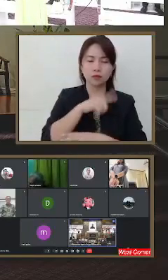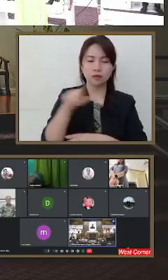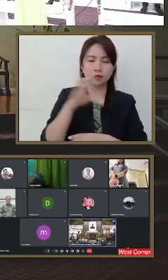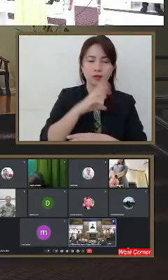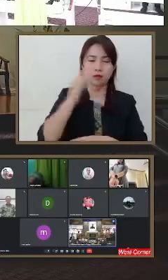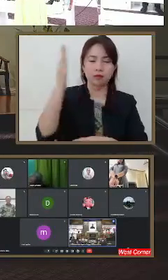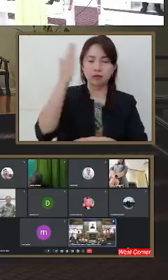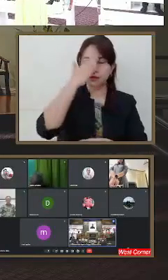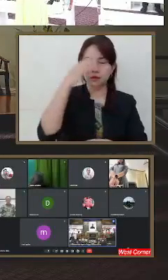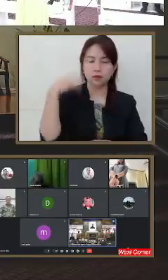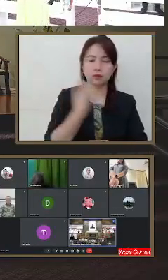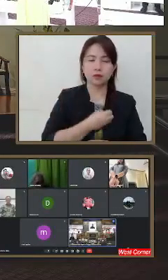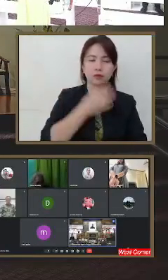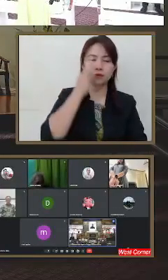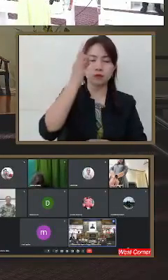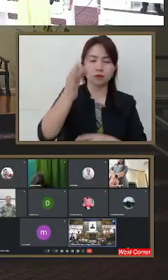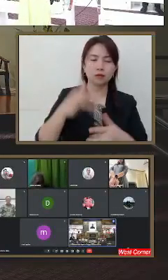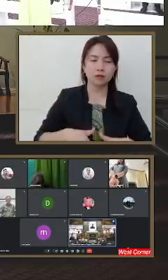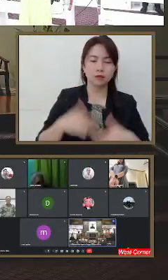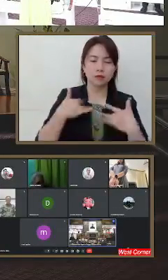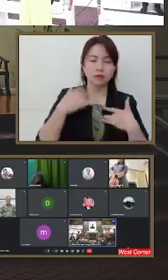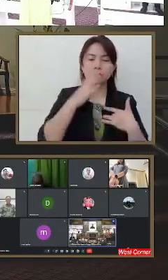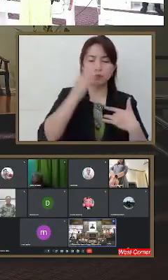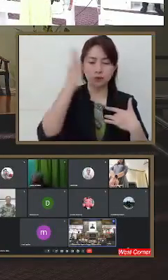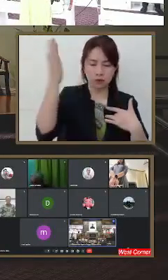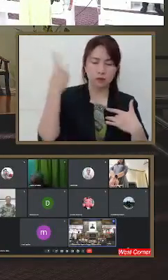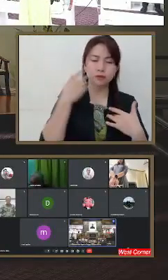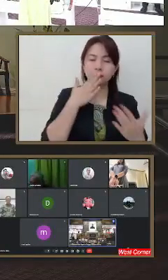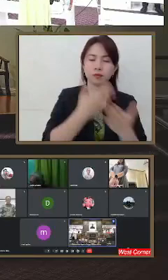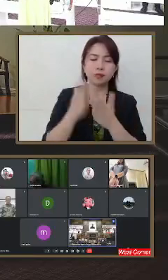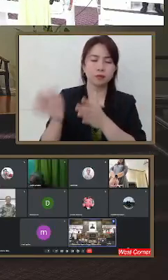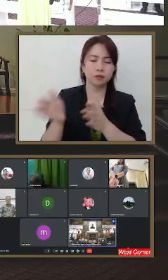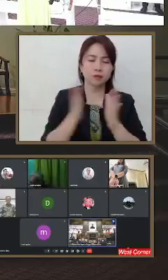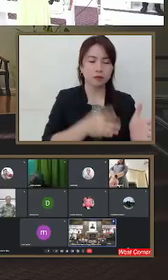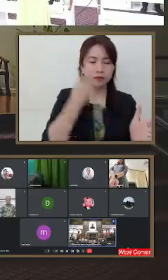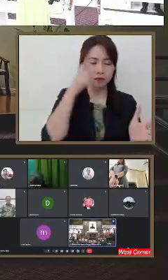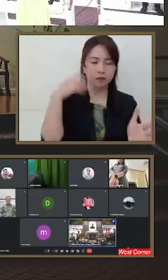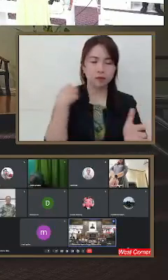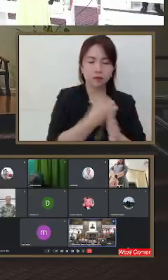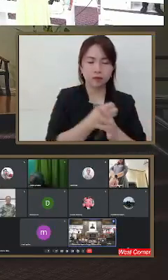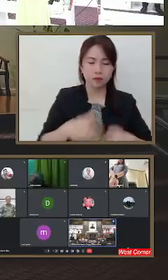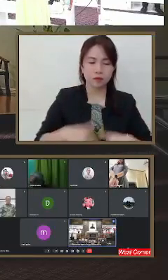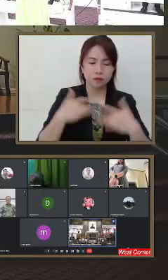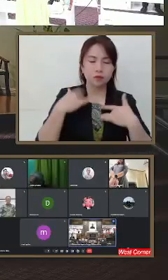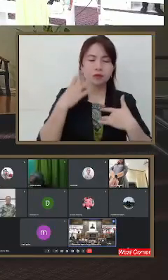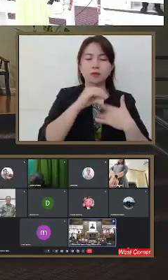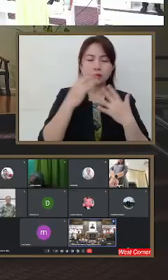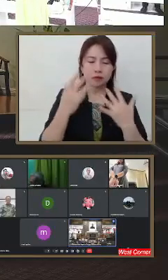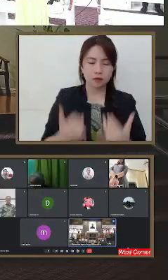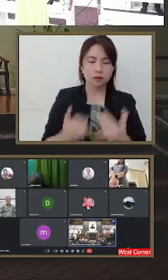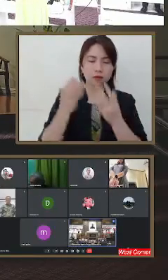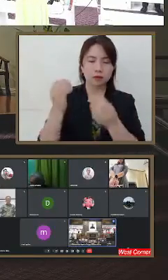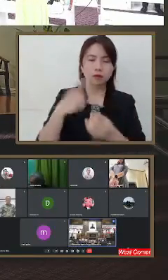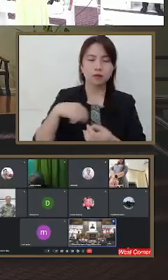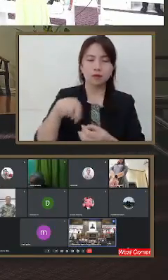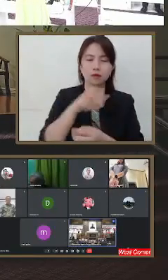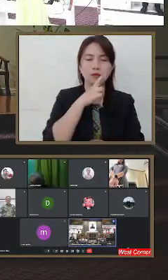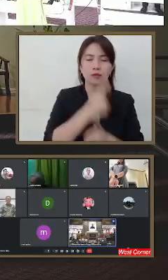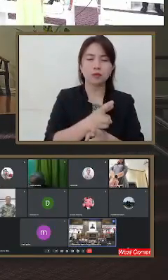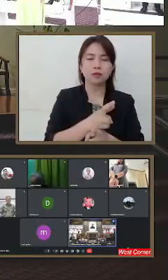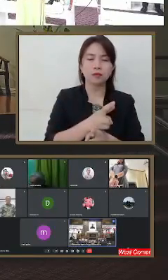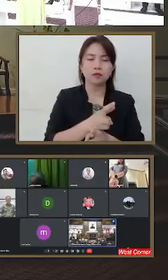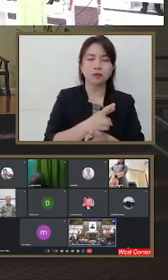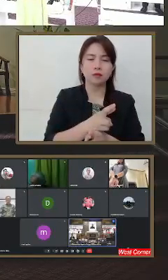po namin at Meron po kayong magandang plano po sa amin Kaya Panginoon ang aking panalangin Kayo po ang magkalo ng maayos po na Espirito sa inyo pong mga